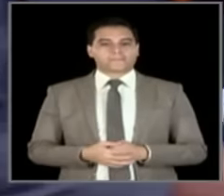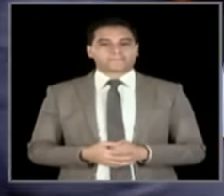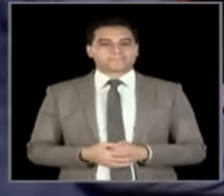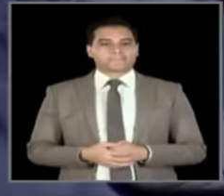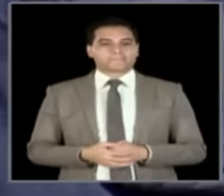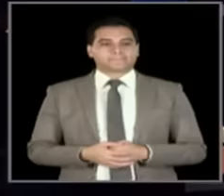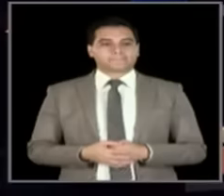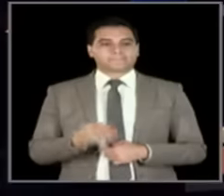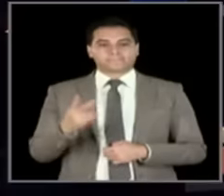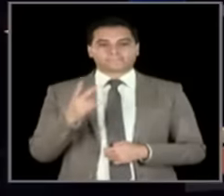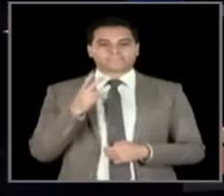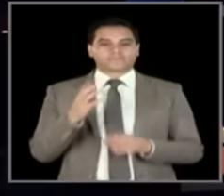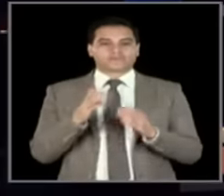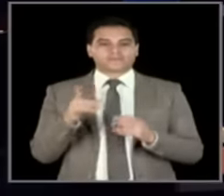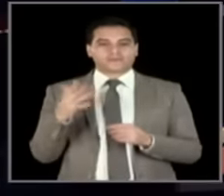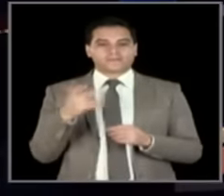اثنين من ثمانية.